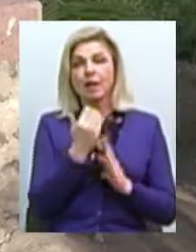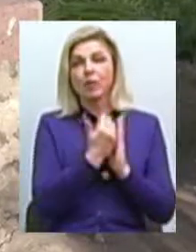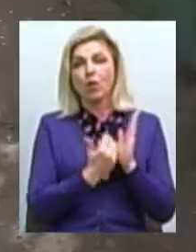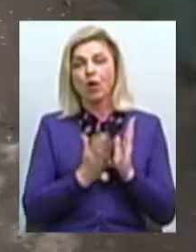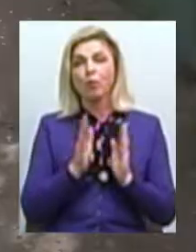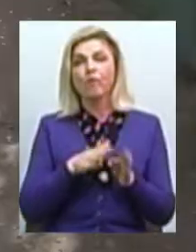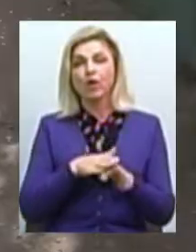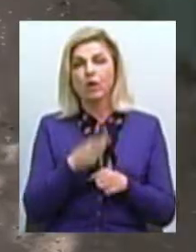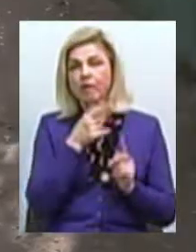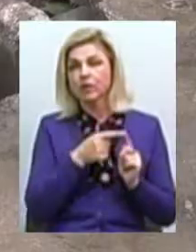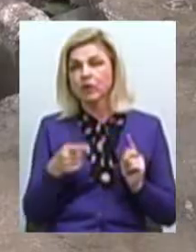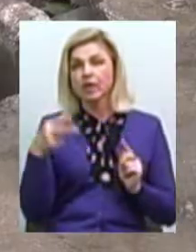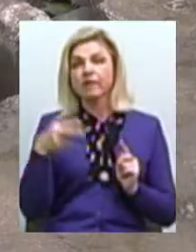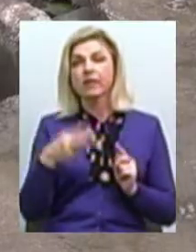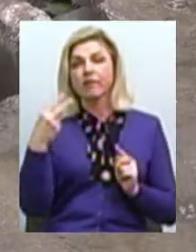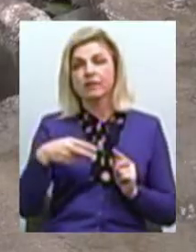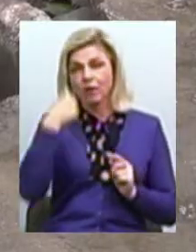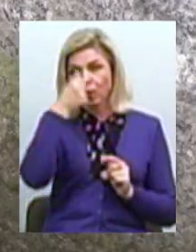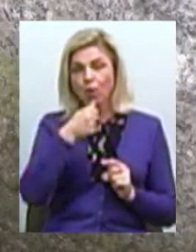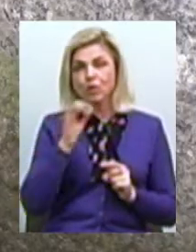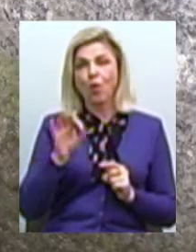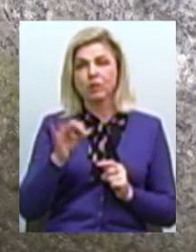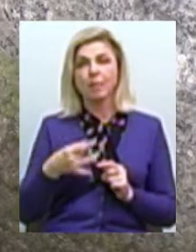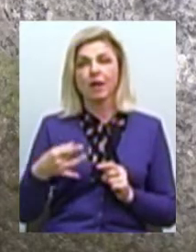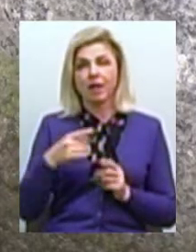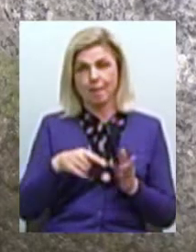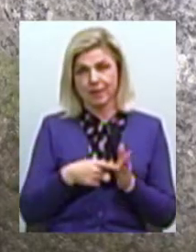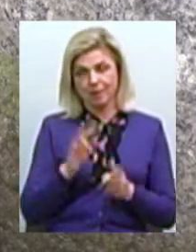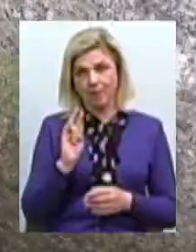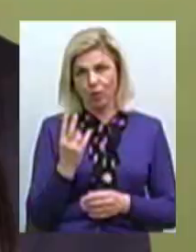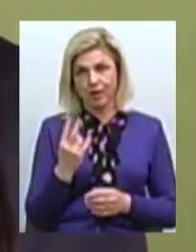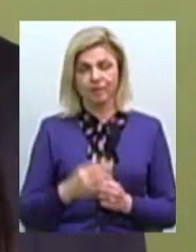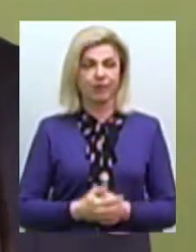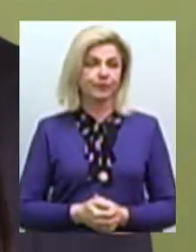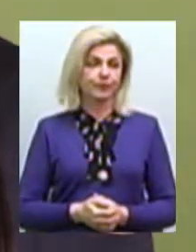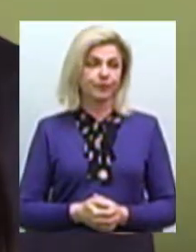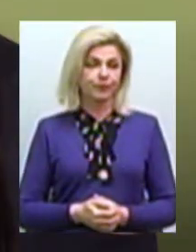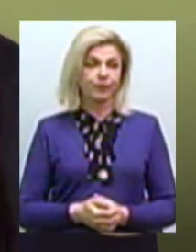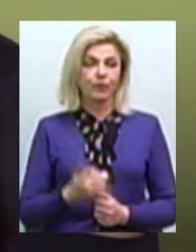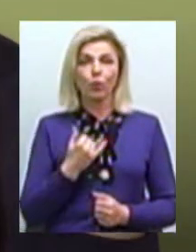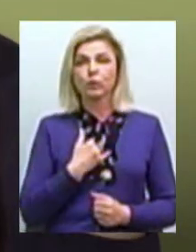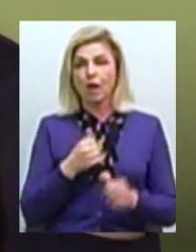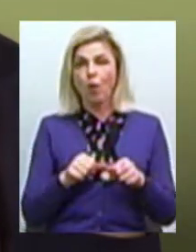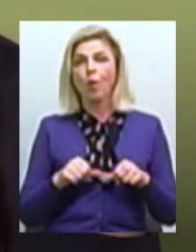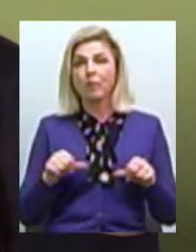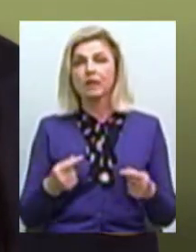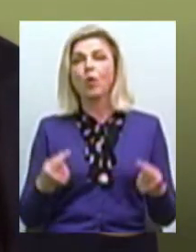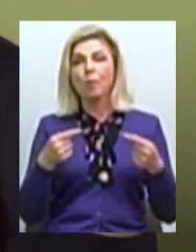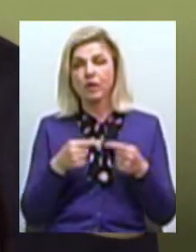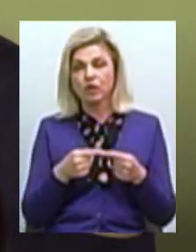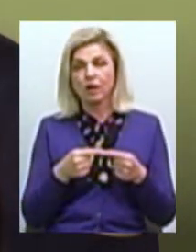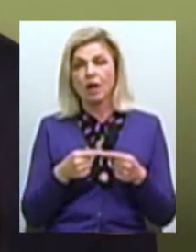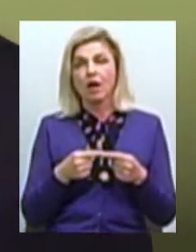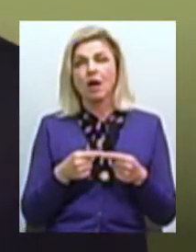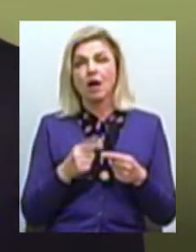реалізовуватись протягом 2020 року у Корабельному районі міста Миколаєва. У нас комісія визначає, координаційна рада,